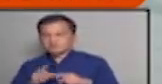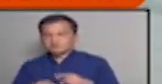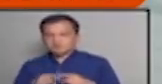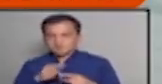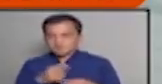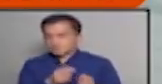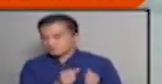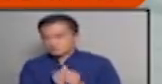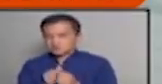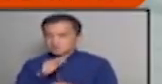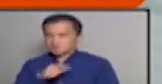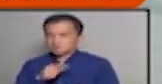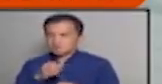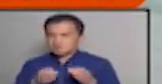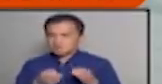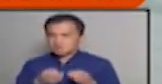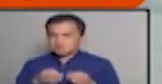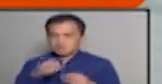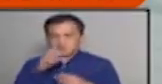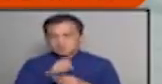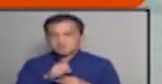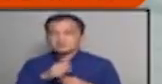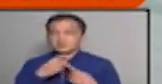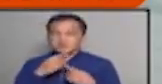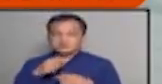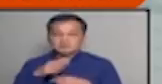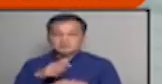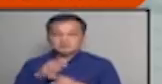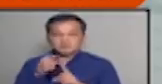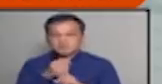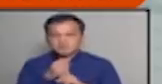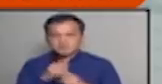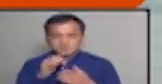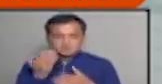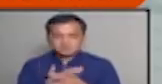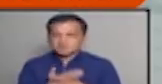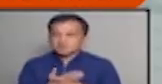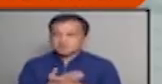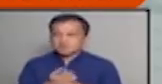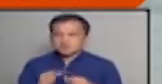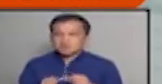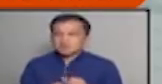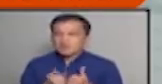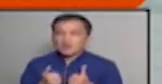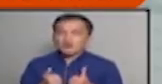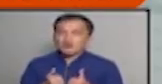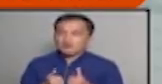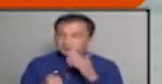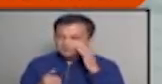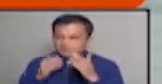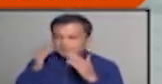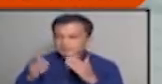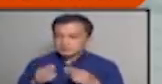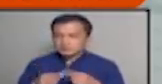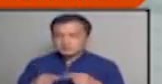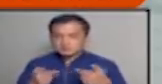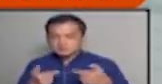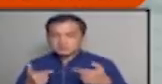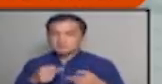sila pag sakaling nakuha ng chairman. Kung sakaling makialam po sila. Eh, paano sir, paano sir pag